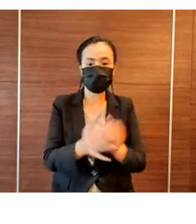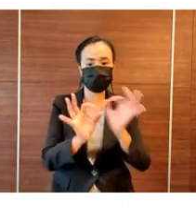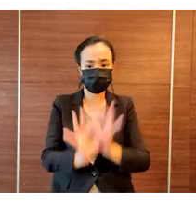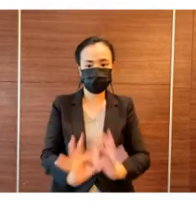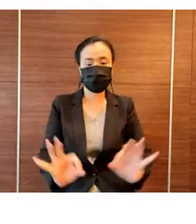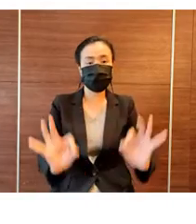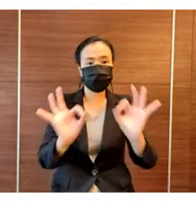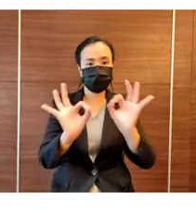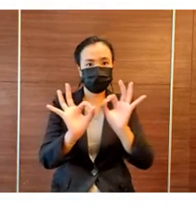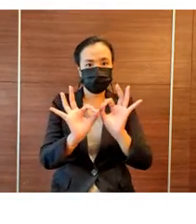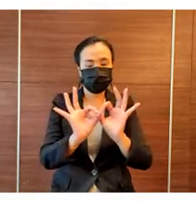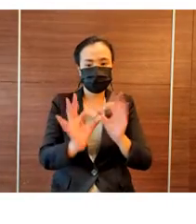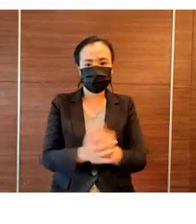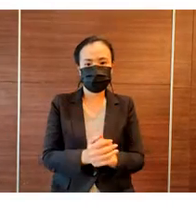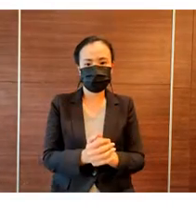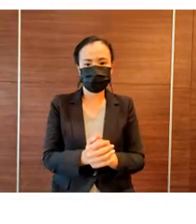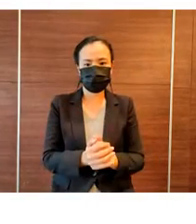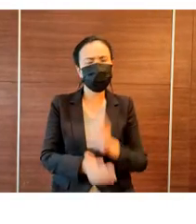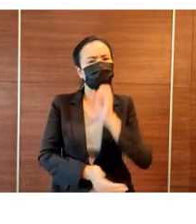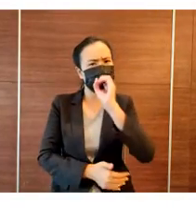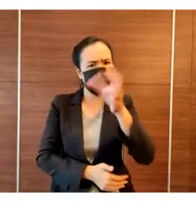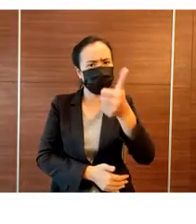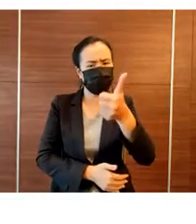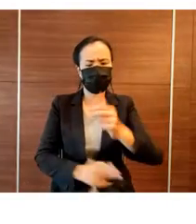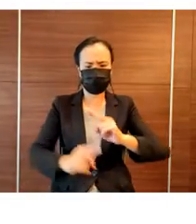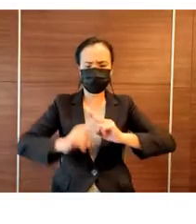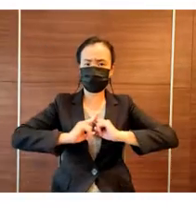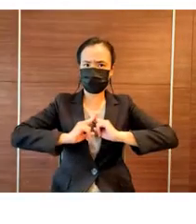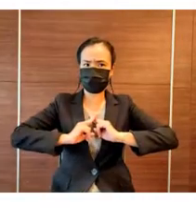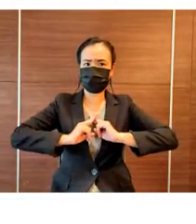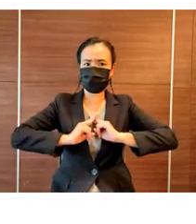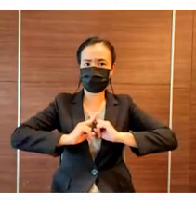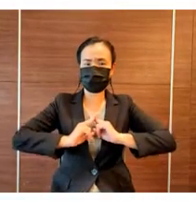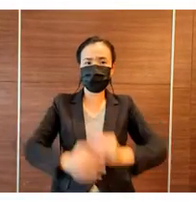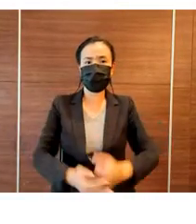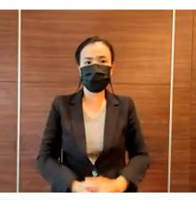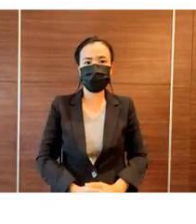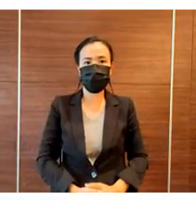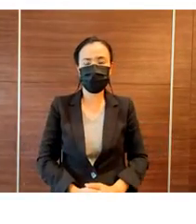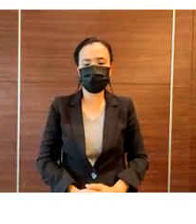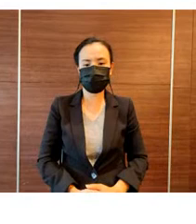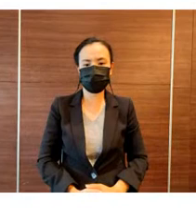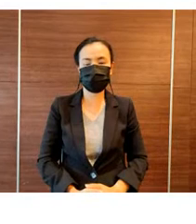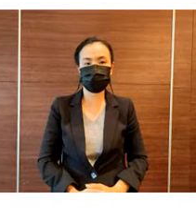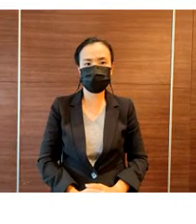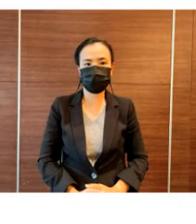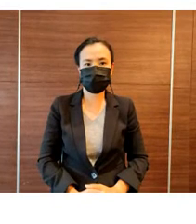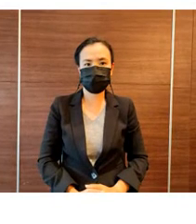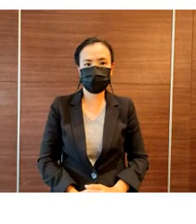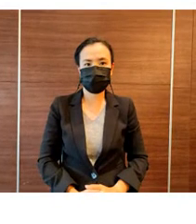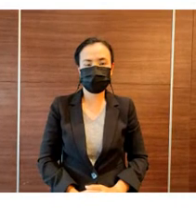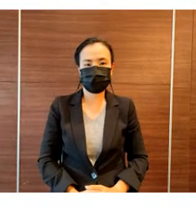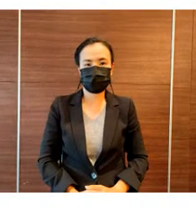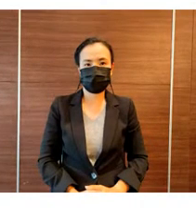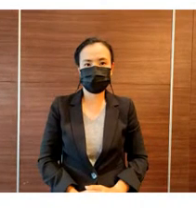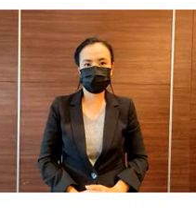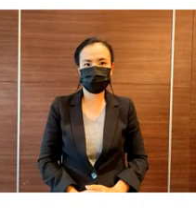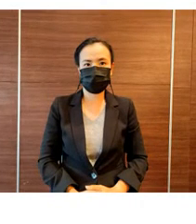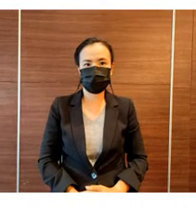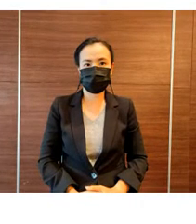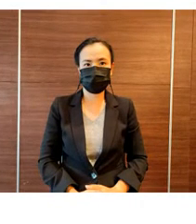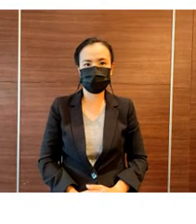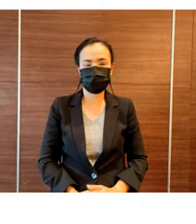ก็คือว่ากล้าบอกคนอื่นเขานั่นอีกที่สำคัญคือว่ามี autonomy of sexual act